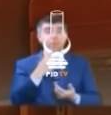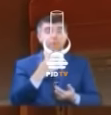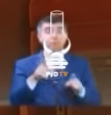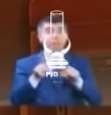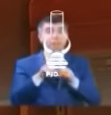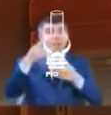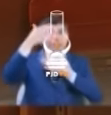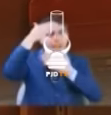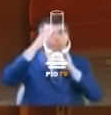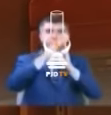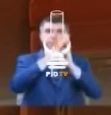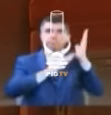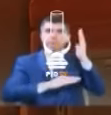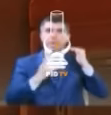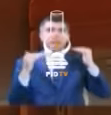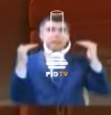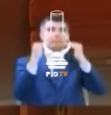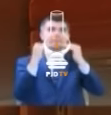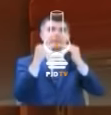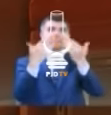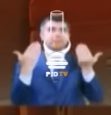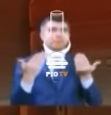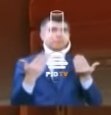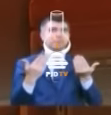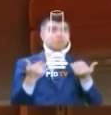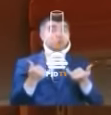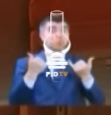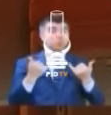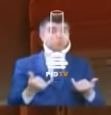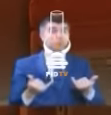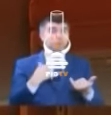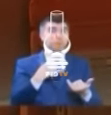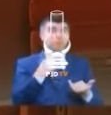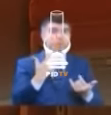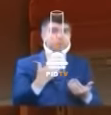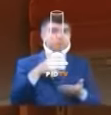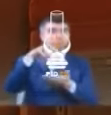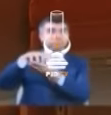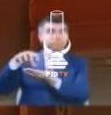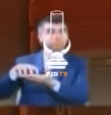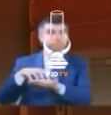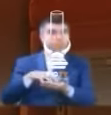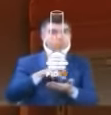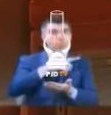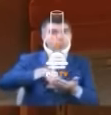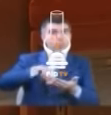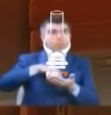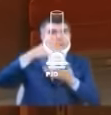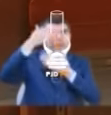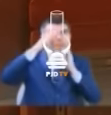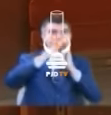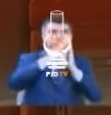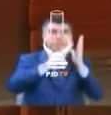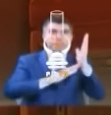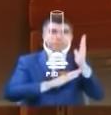باش يكون فيها هذا التصنيف، ولا سيما اليوم انه جميع الاقاليم والجهات الحمد لله تحظى